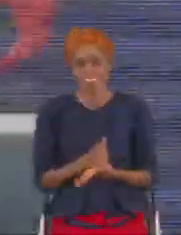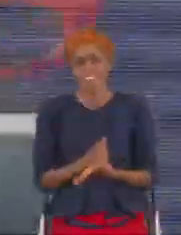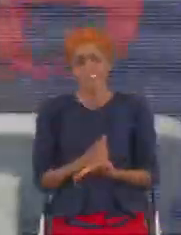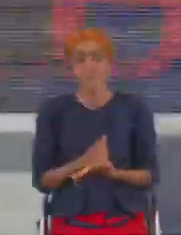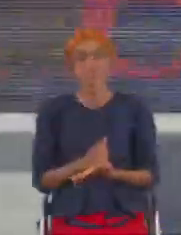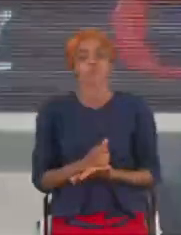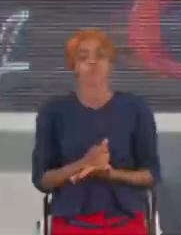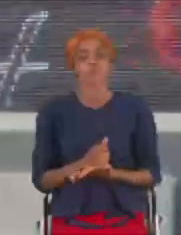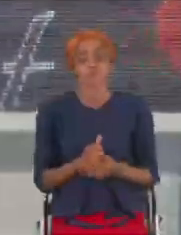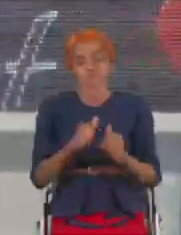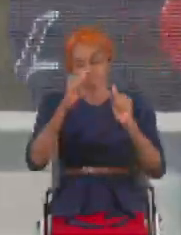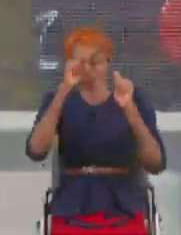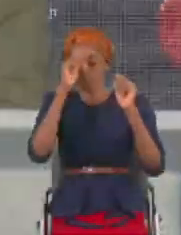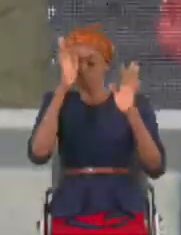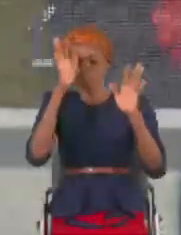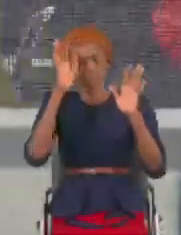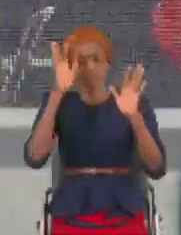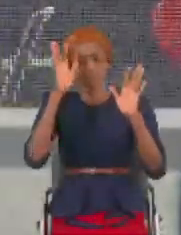père